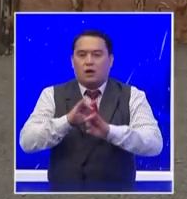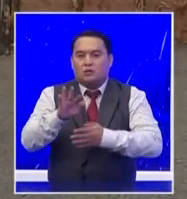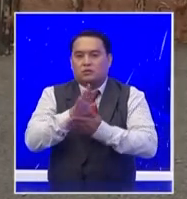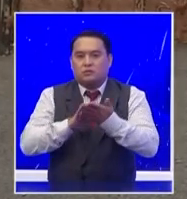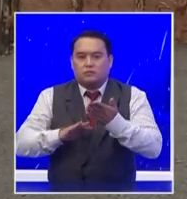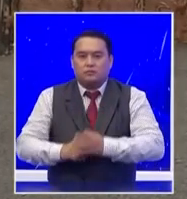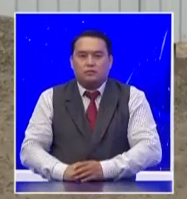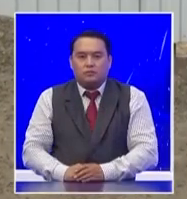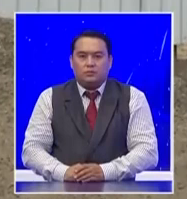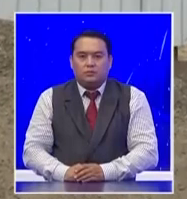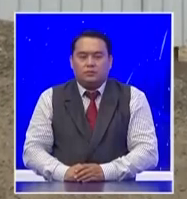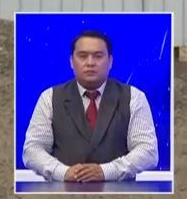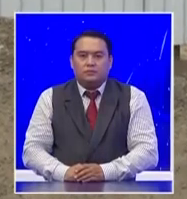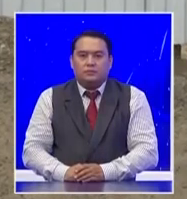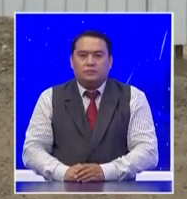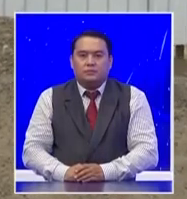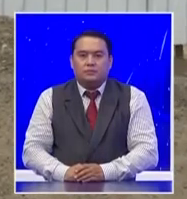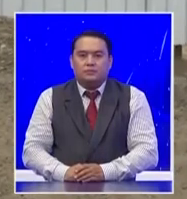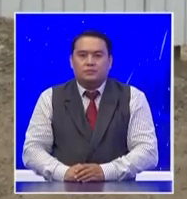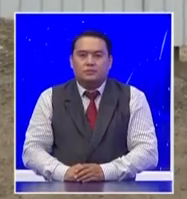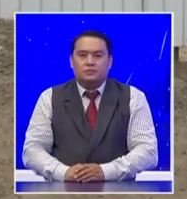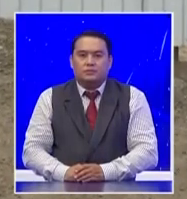Жамиля Кабиева.